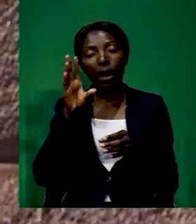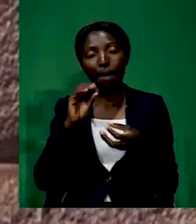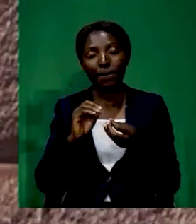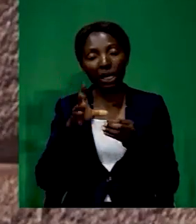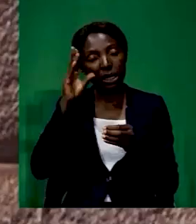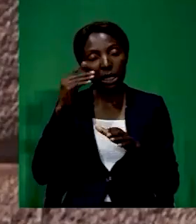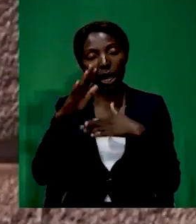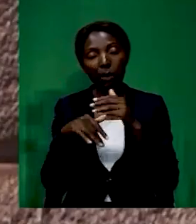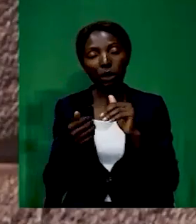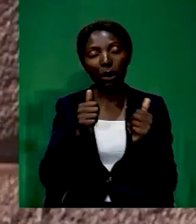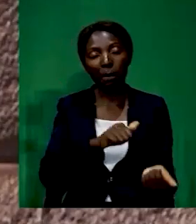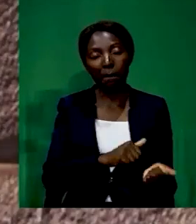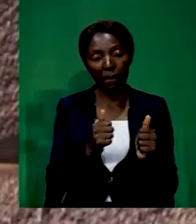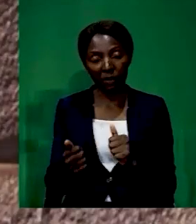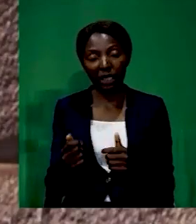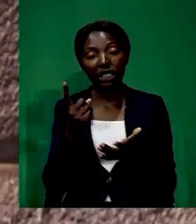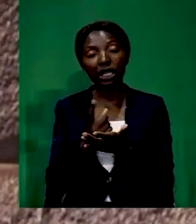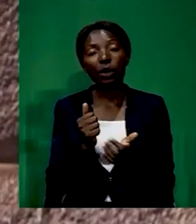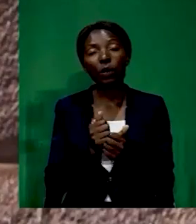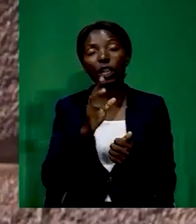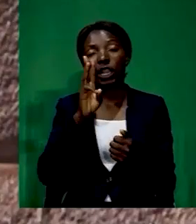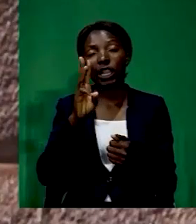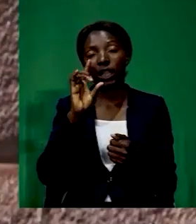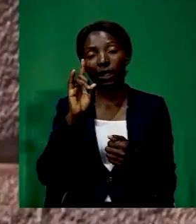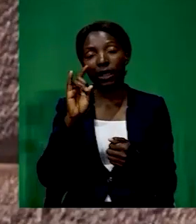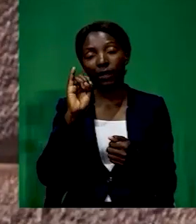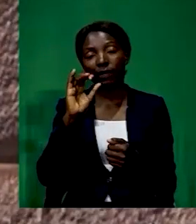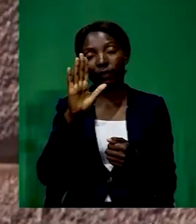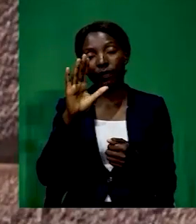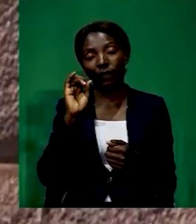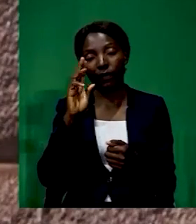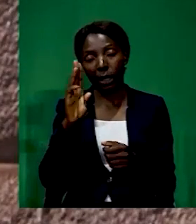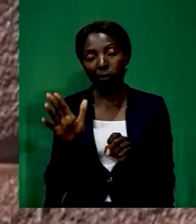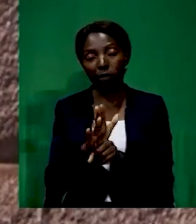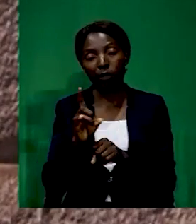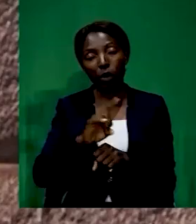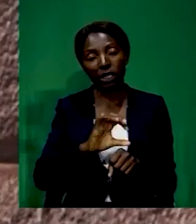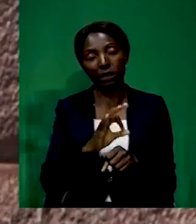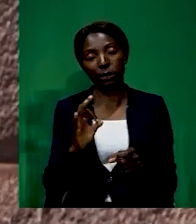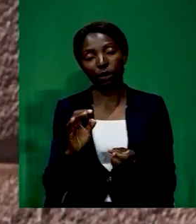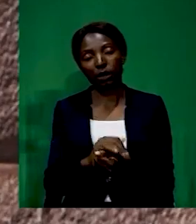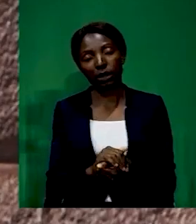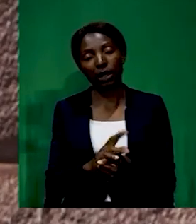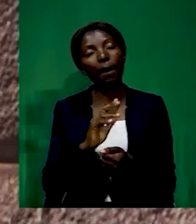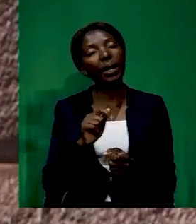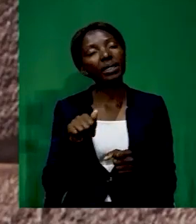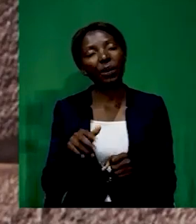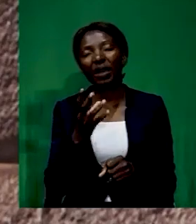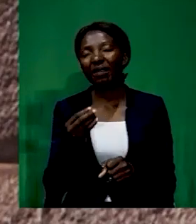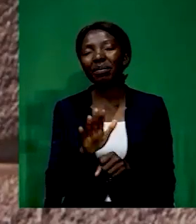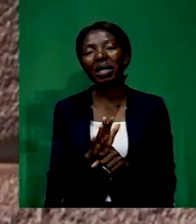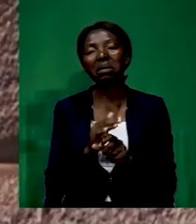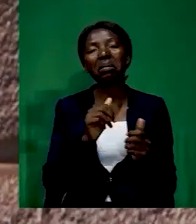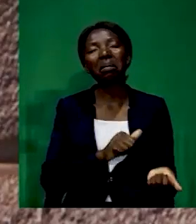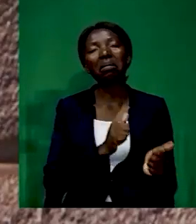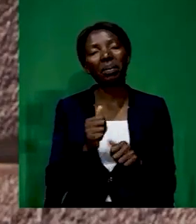parubhabhatidzo rwakaitwa naFiripo akanga akazara neMweya. Asi Mwari, marubhabhatidzo